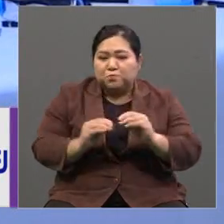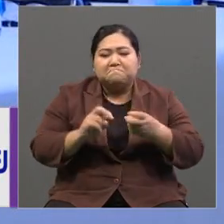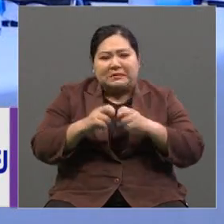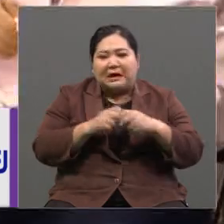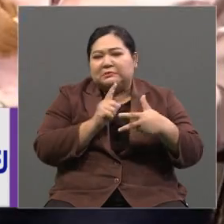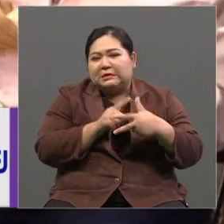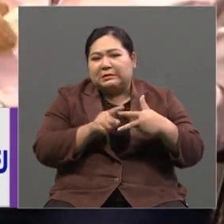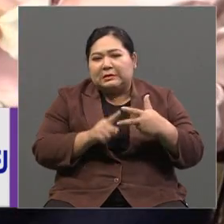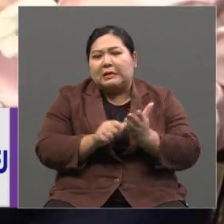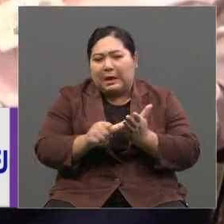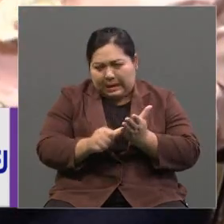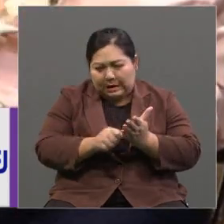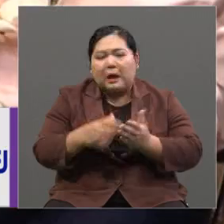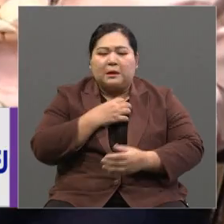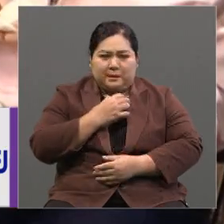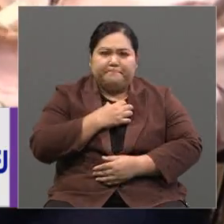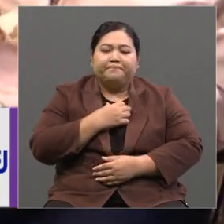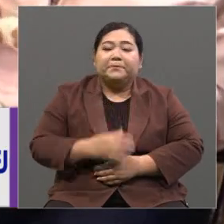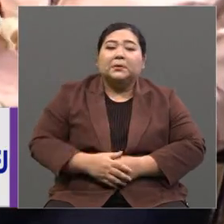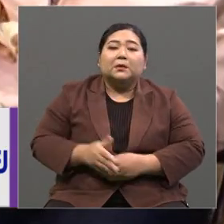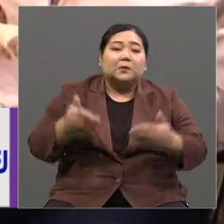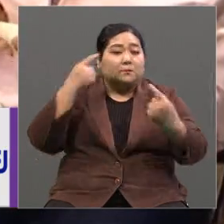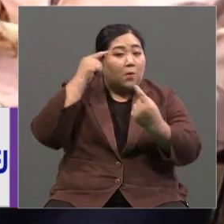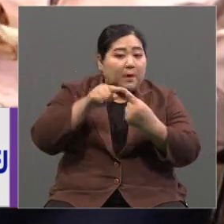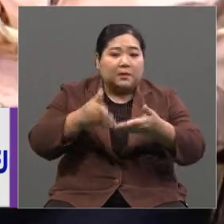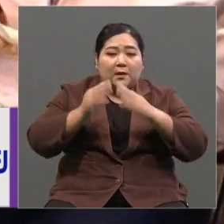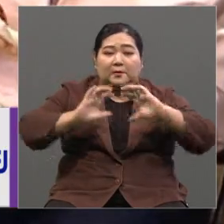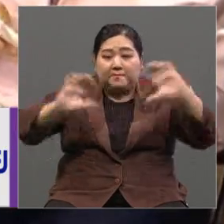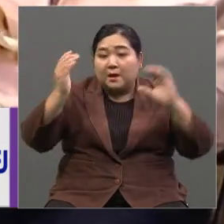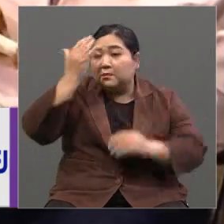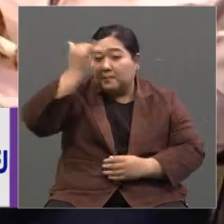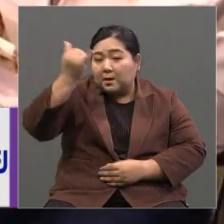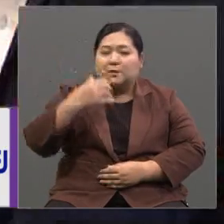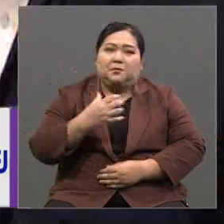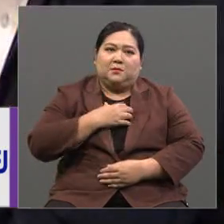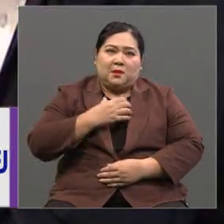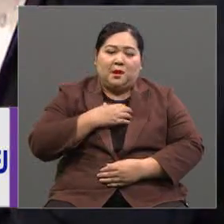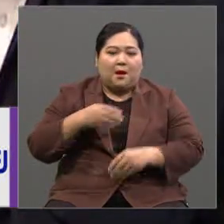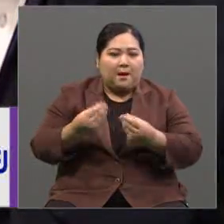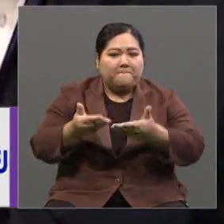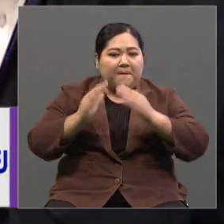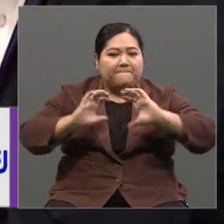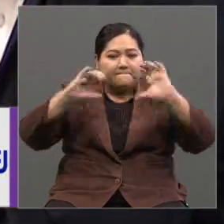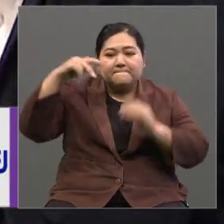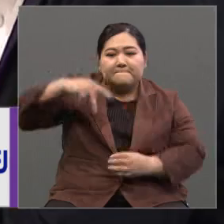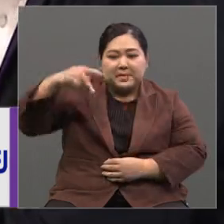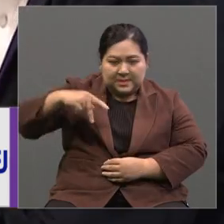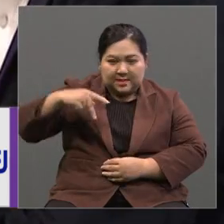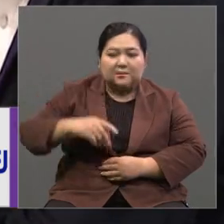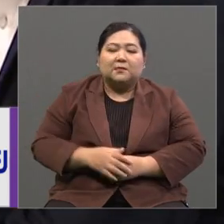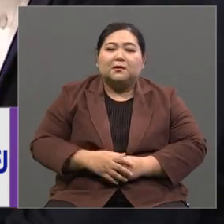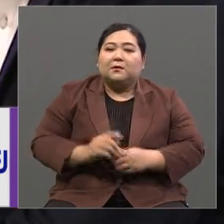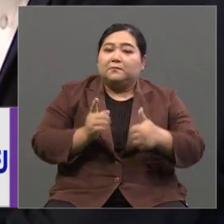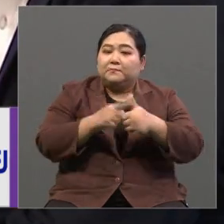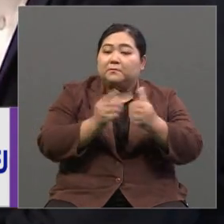ได้ซึ่งการจัดตั้งรัฐบาลในครั้งนี้นะคะก็เป็นการจัดตั้งรัฐบาลแบบพิเศษคือ3เรื่องที่บอกไปก็คือรัฐธรรม